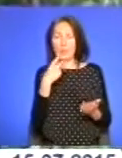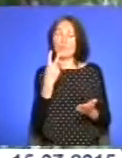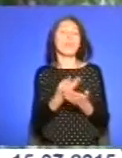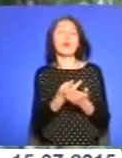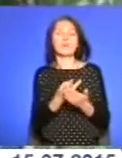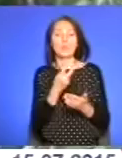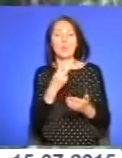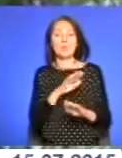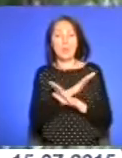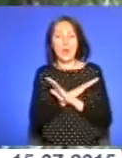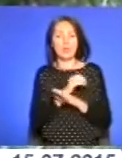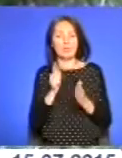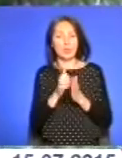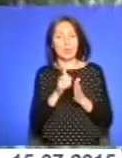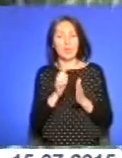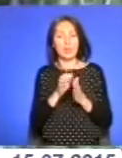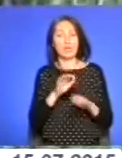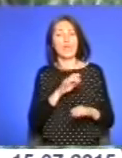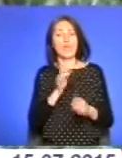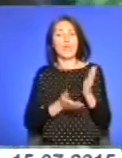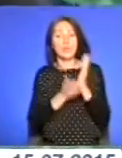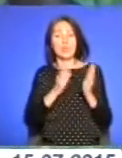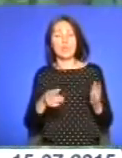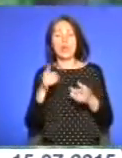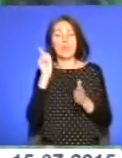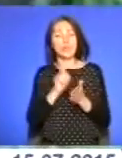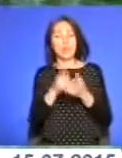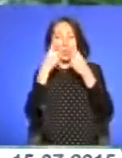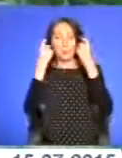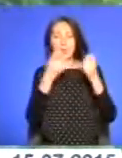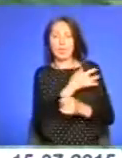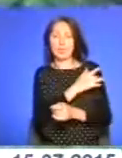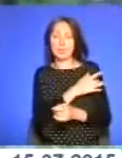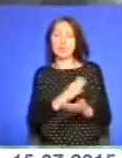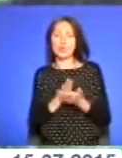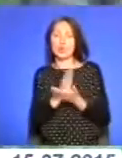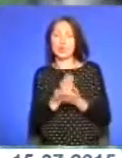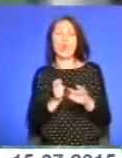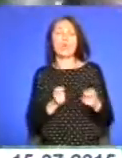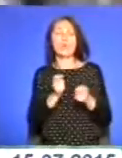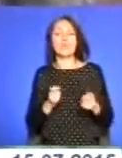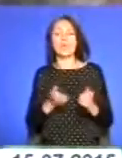мертву тварину у лісі, неодмінно повідомте про це у санепідслужбу або в управління лісового та мисливського господарства.